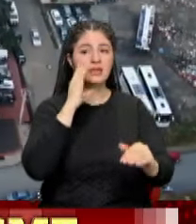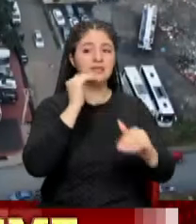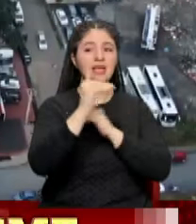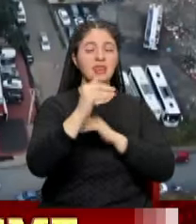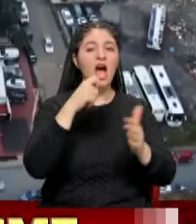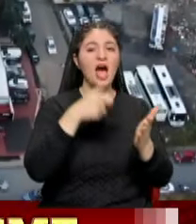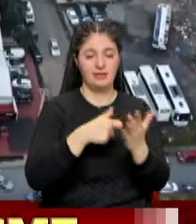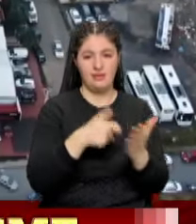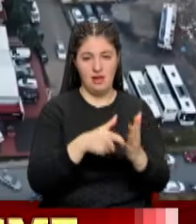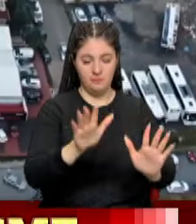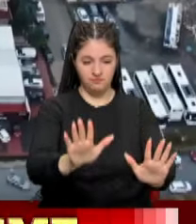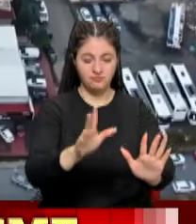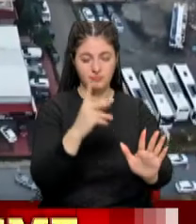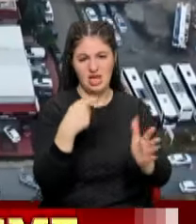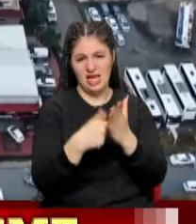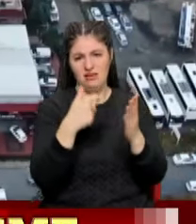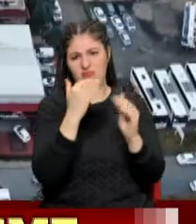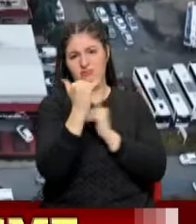insanlık adına,